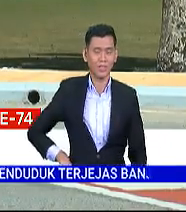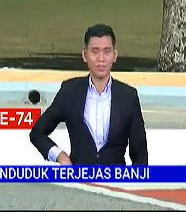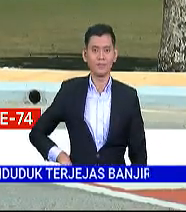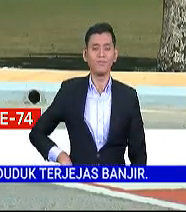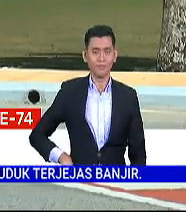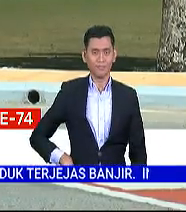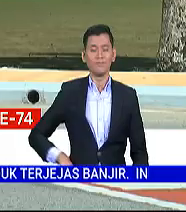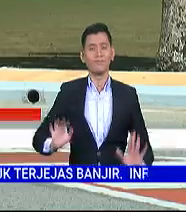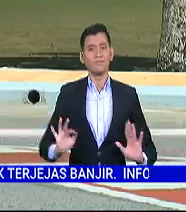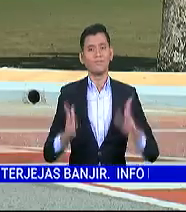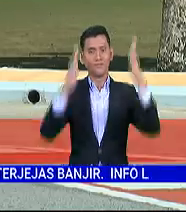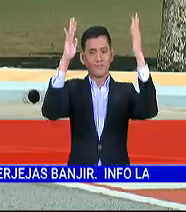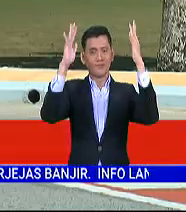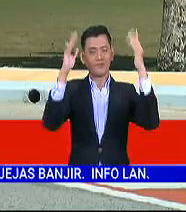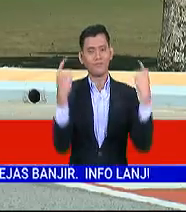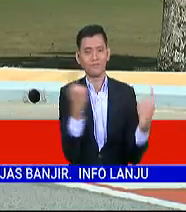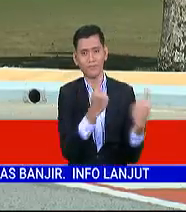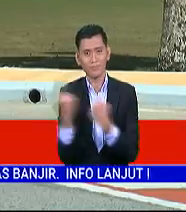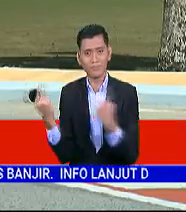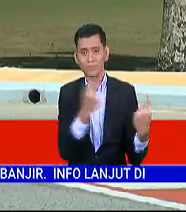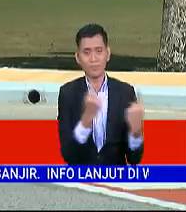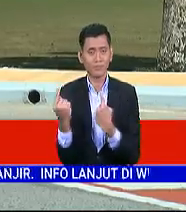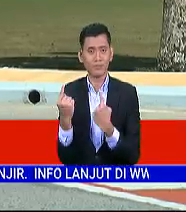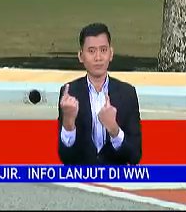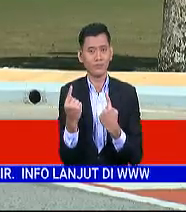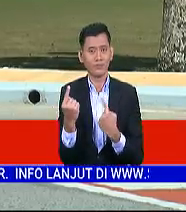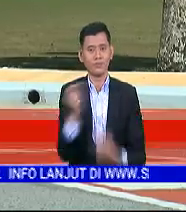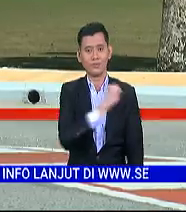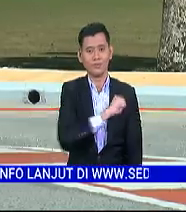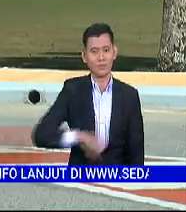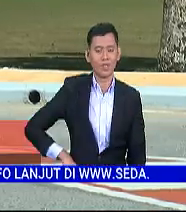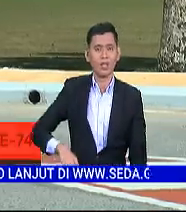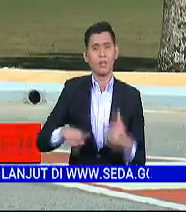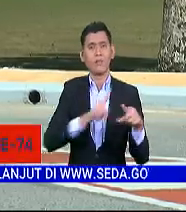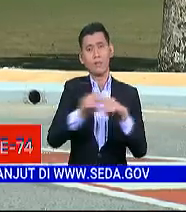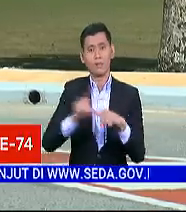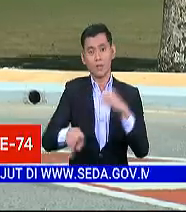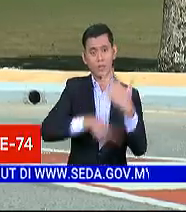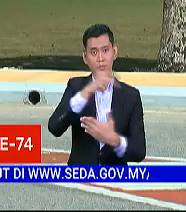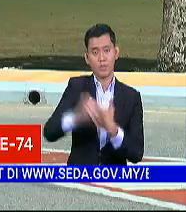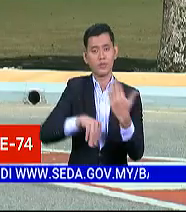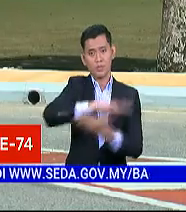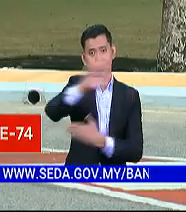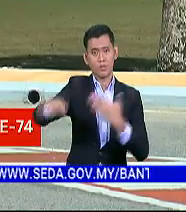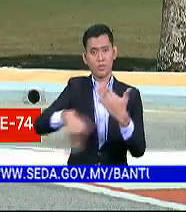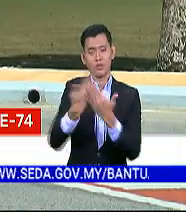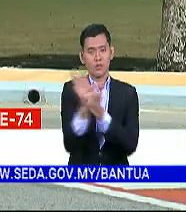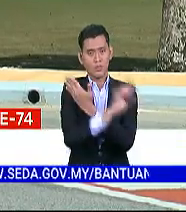Dirgahayu Tuanku. Beberapa program telah dilaksana di seluruh Negeri Sembilan bagi meraikan Hari